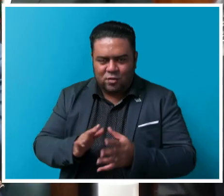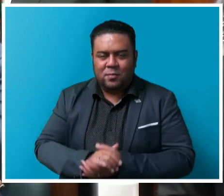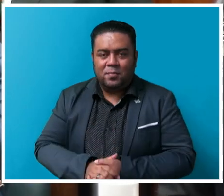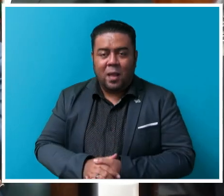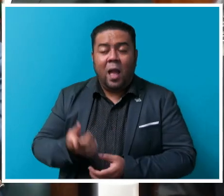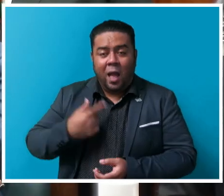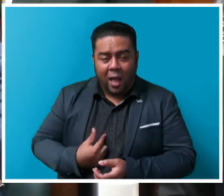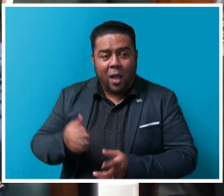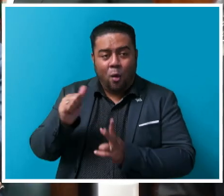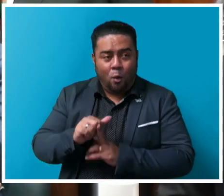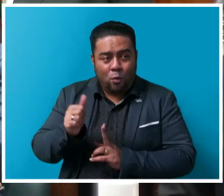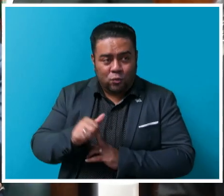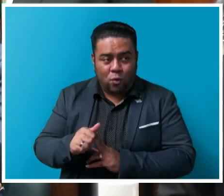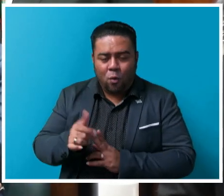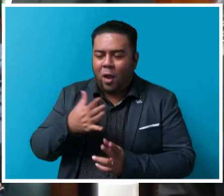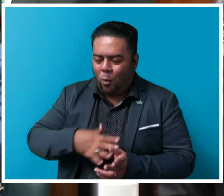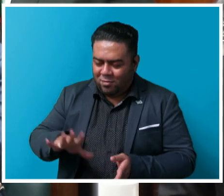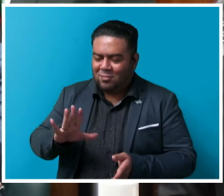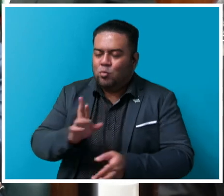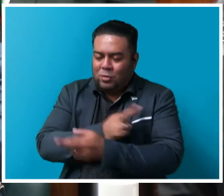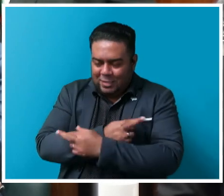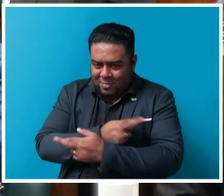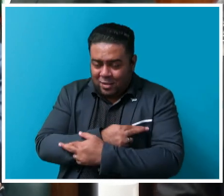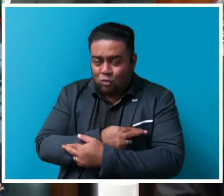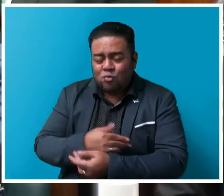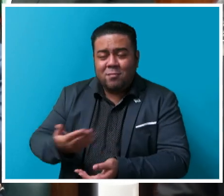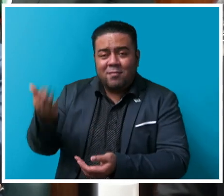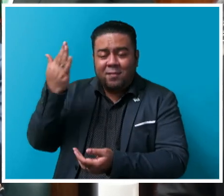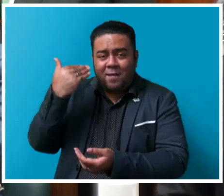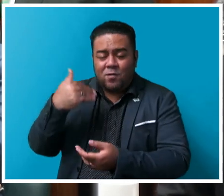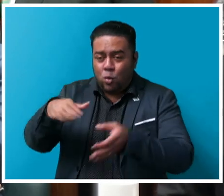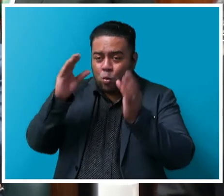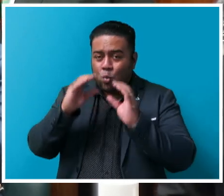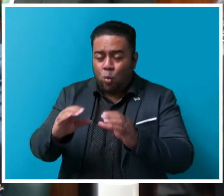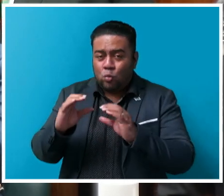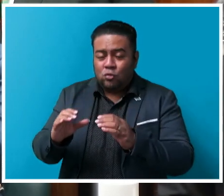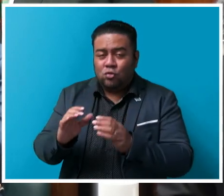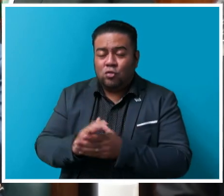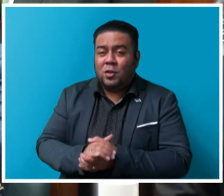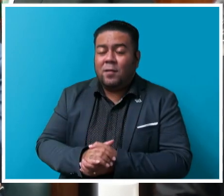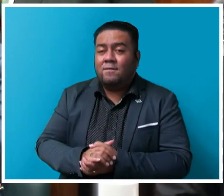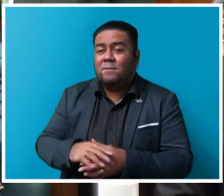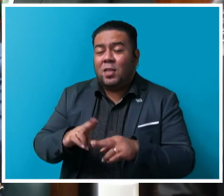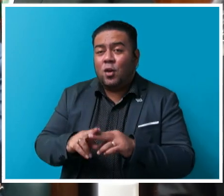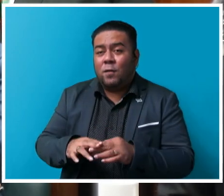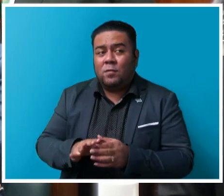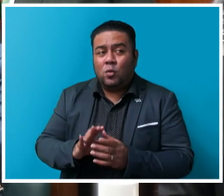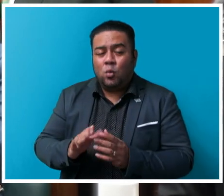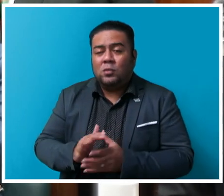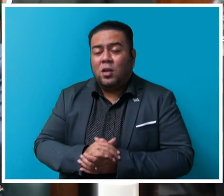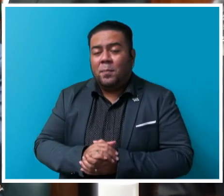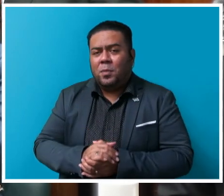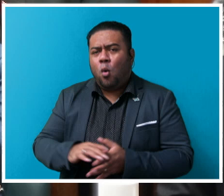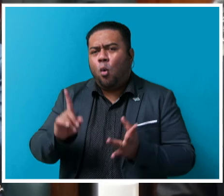also would like to pay homage to the late father of the coach of the Fiji Sevens team, Osea